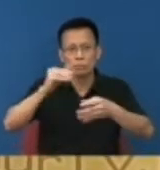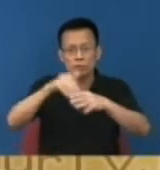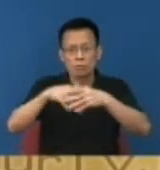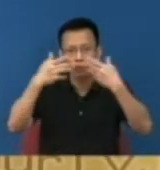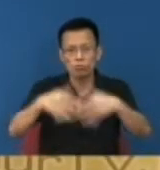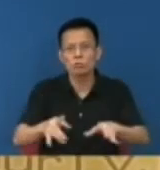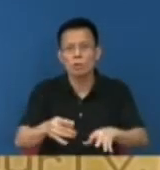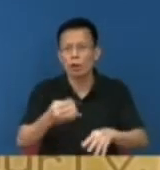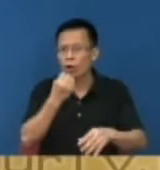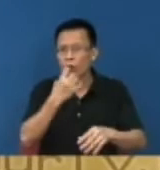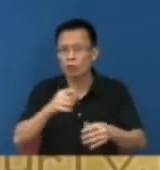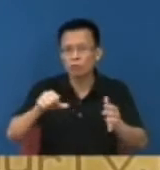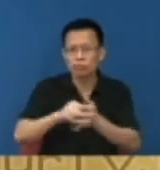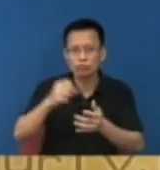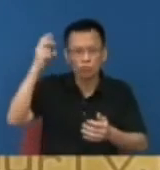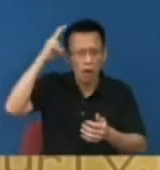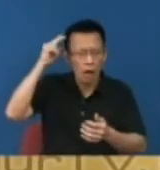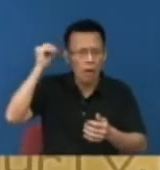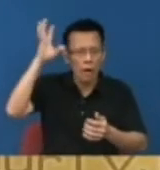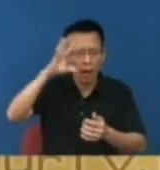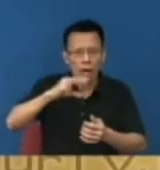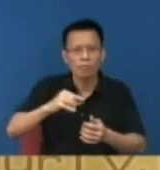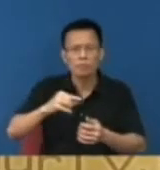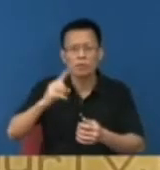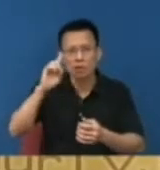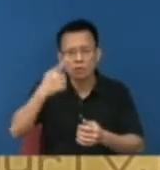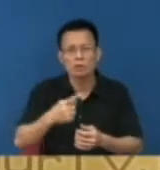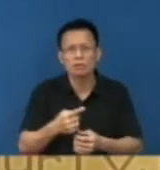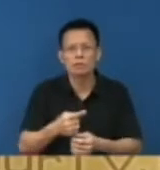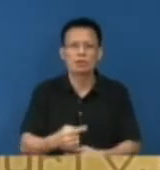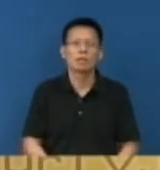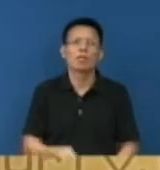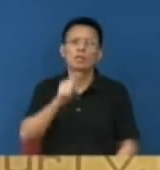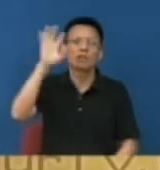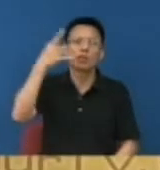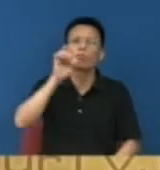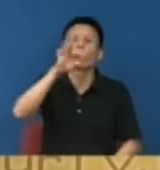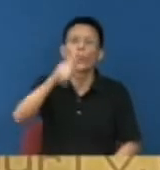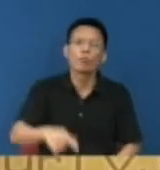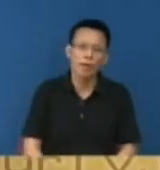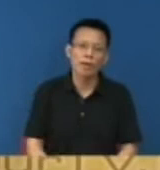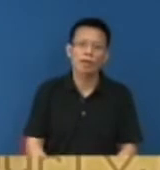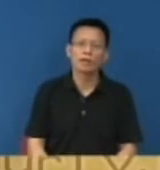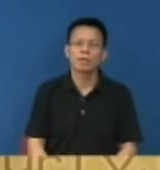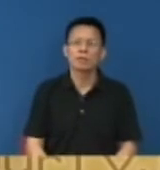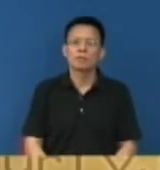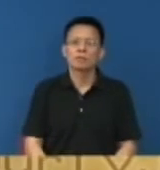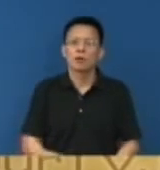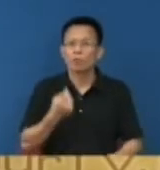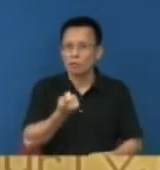港係最黑暗嘅一天啊！立法會最黑暗嘅一天啊！天氣報告咩啊哥？所以好簡